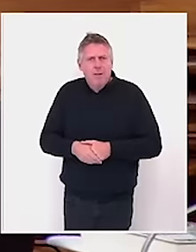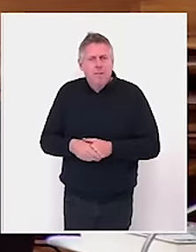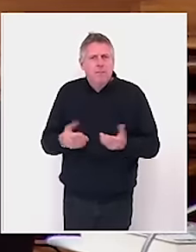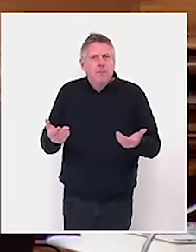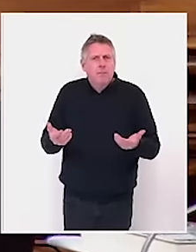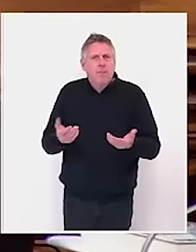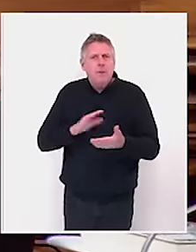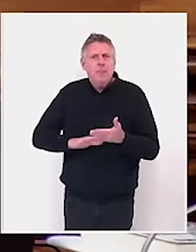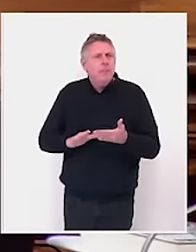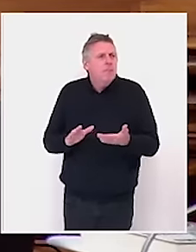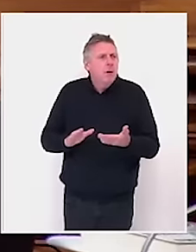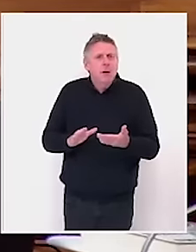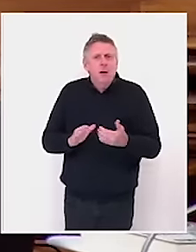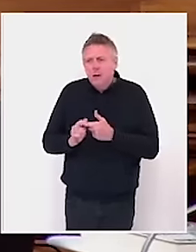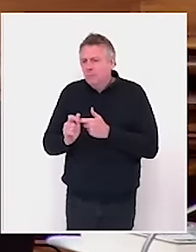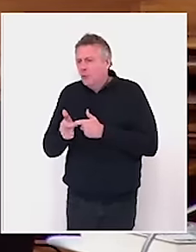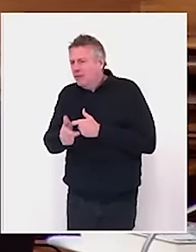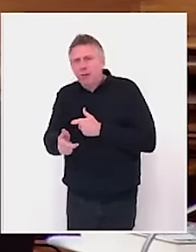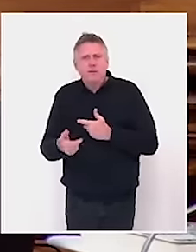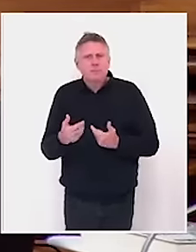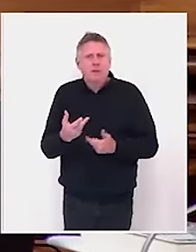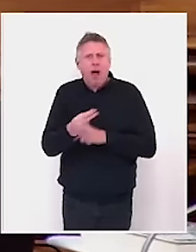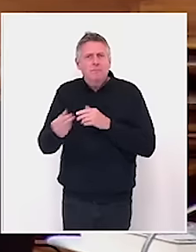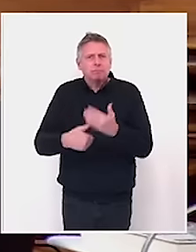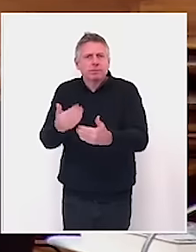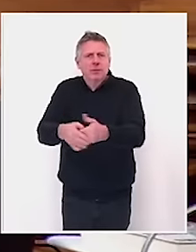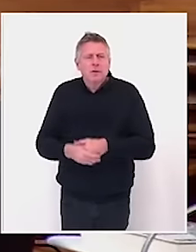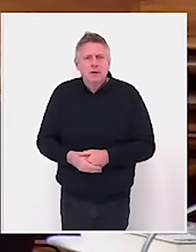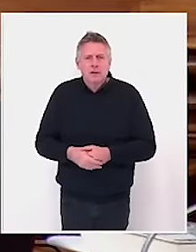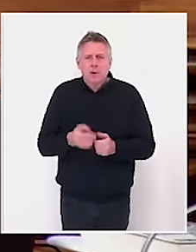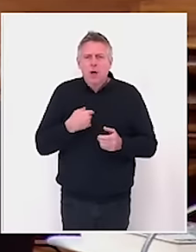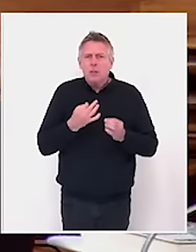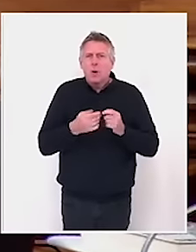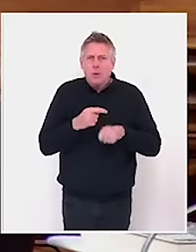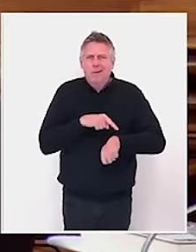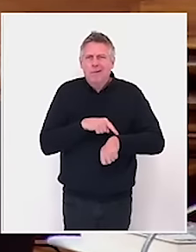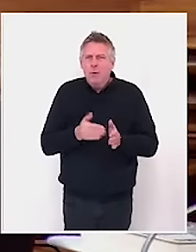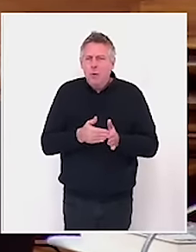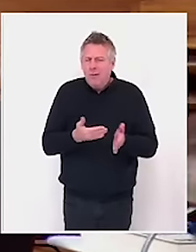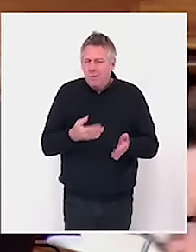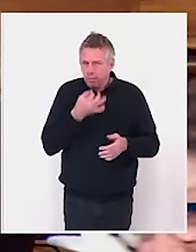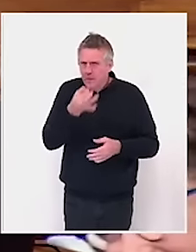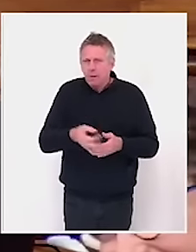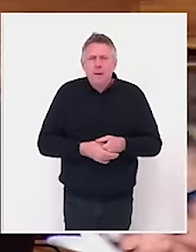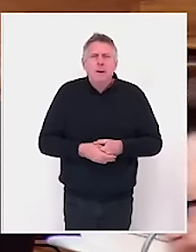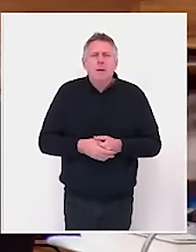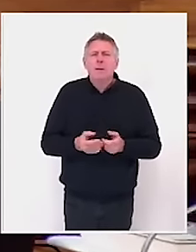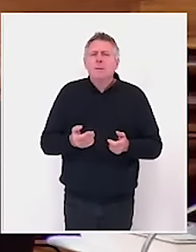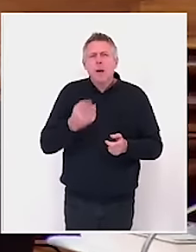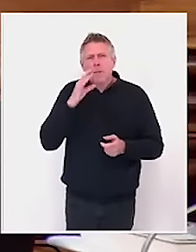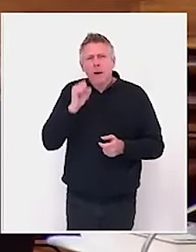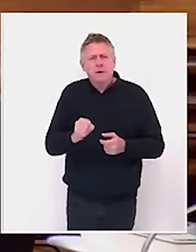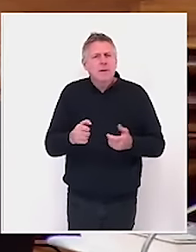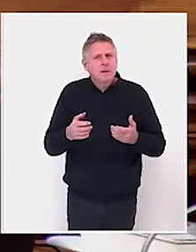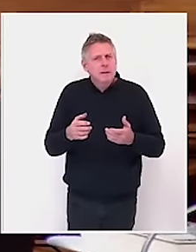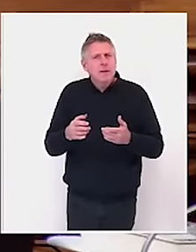vivre que des conséquences de cette situation-là. Et je trouve que j'ai encore un peu de temps, on trouve qu'il y a des aspects qui relèvent